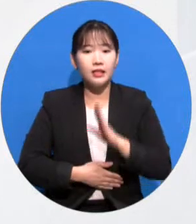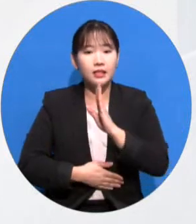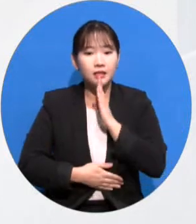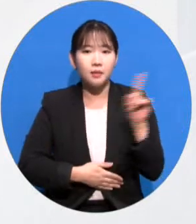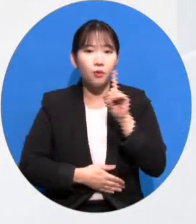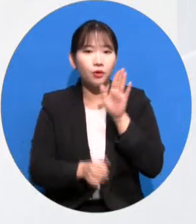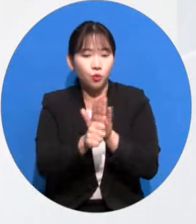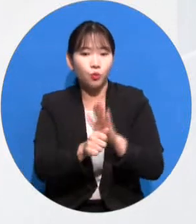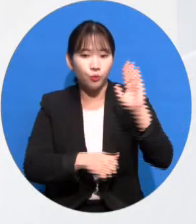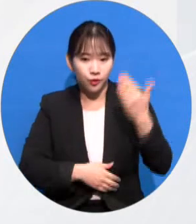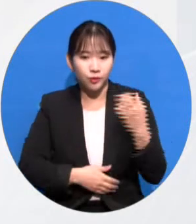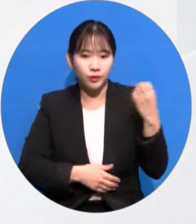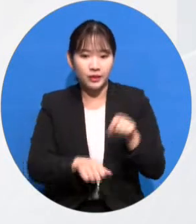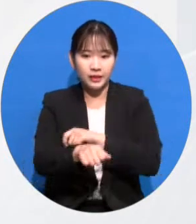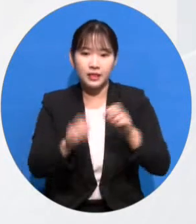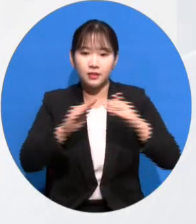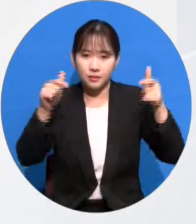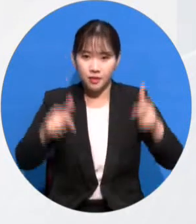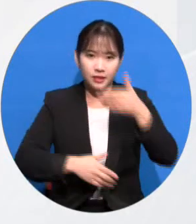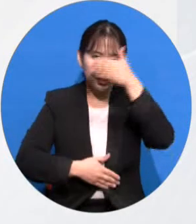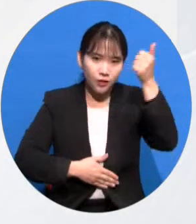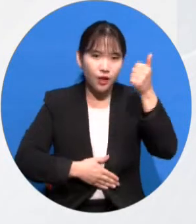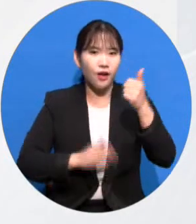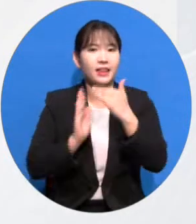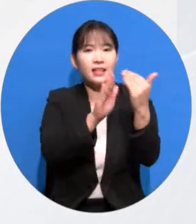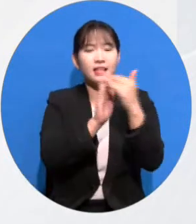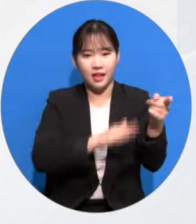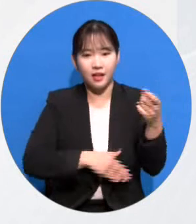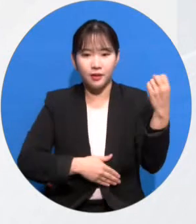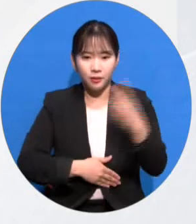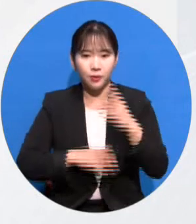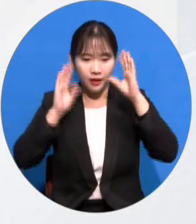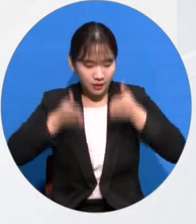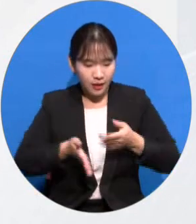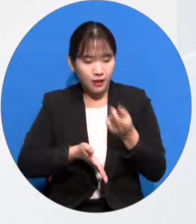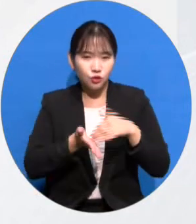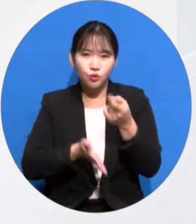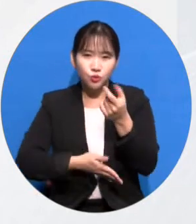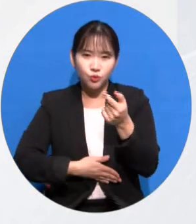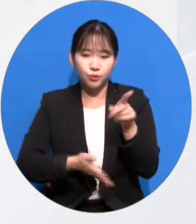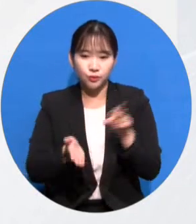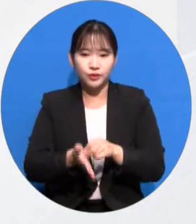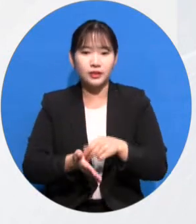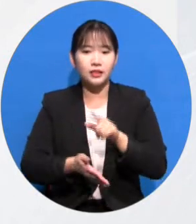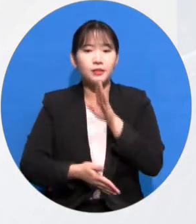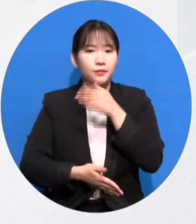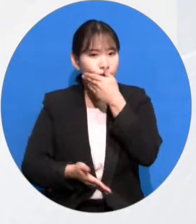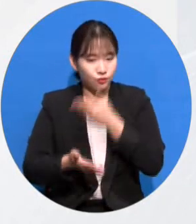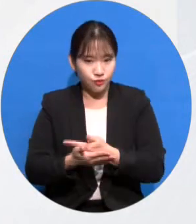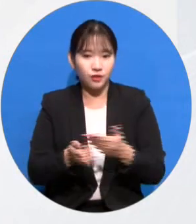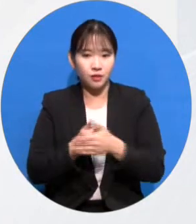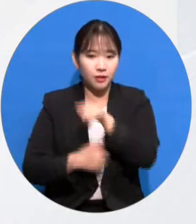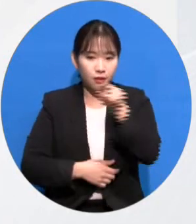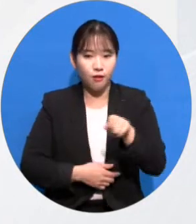뭔가 도움이 되고 특히나 전남 같은 경우에는 청년들의 이탈 문제나 저출산 문제나 이런 부분들도 굉장히 중요하기 때문에